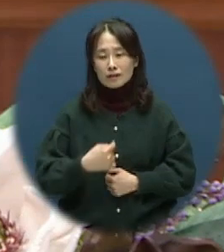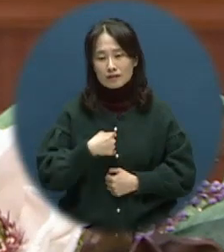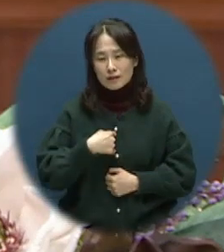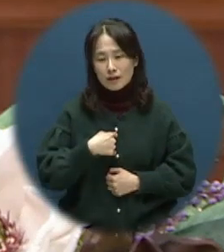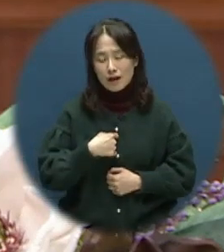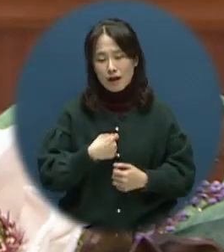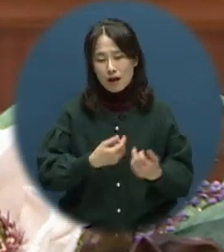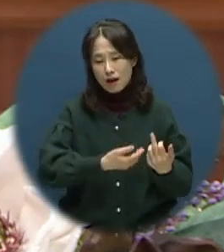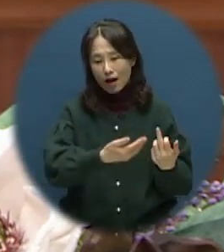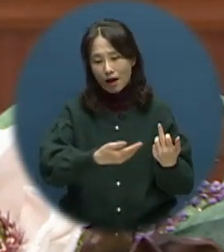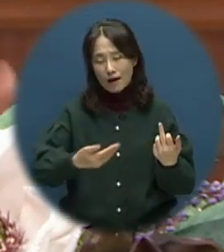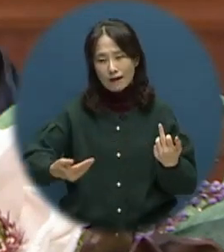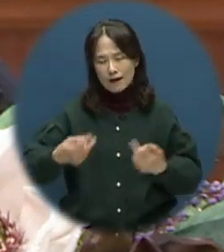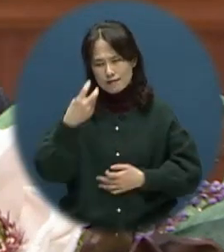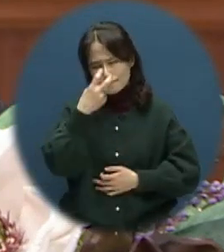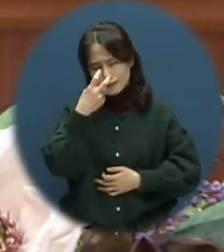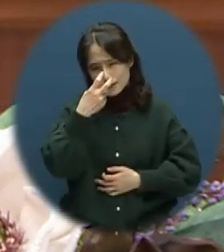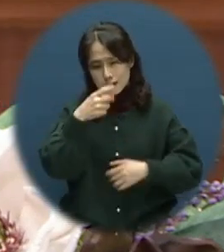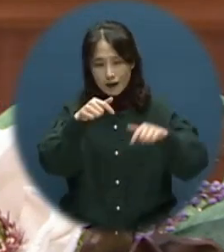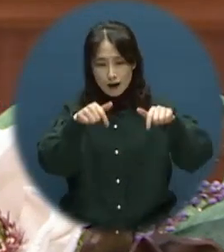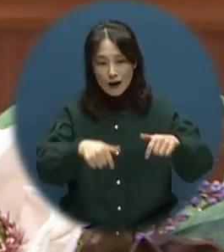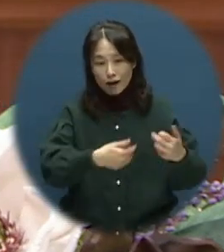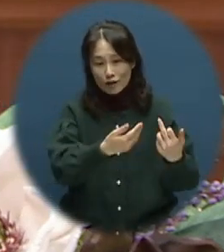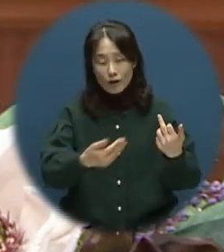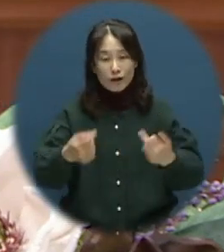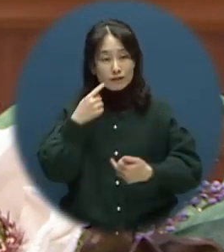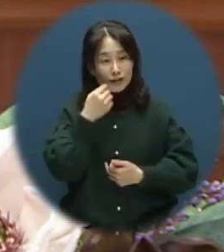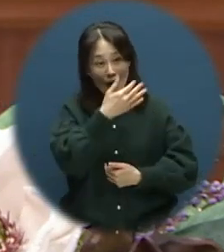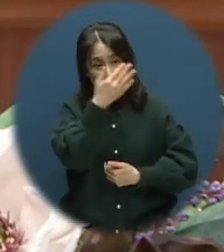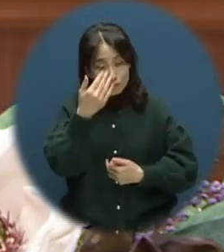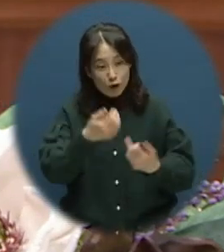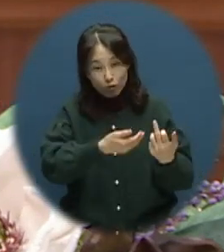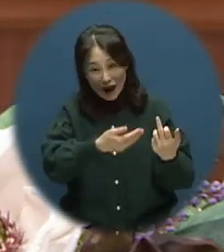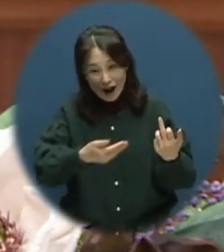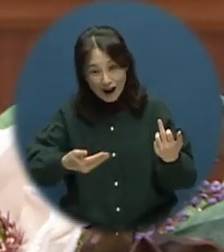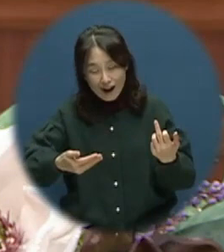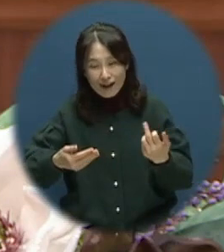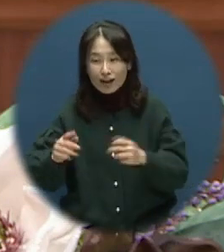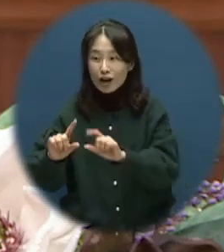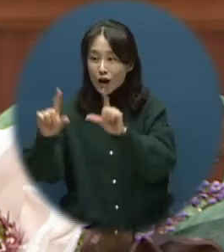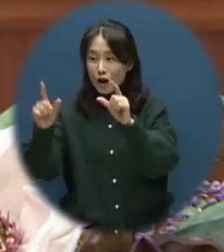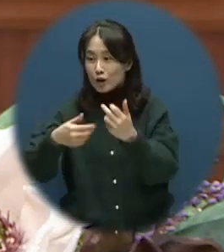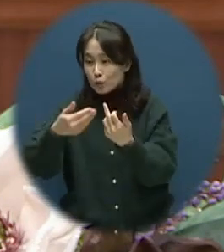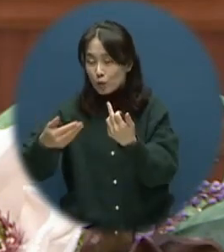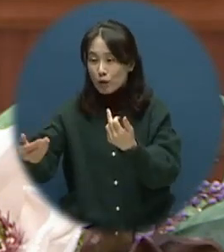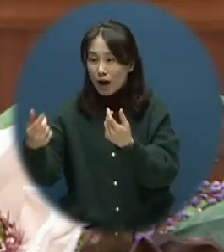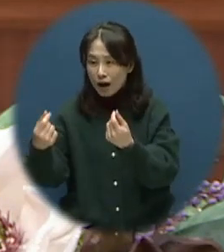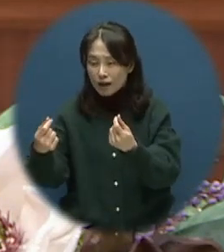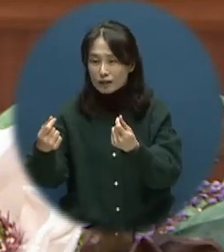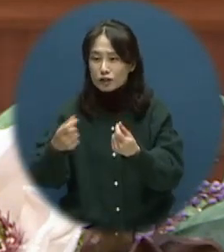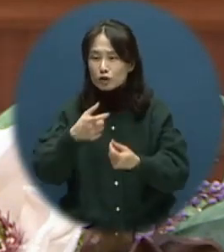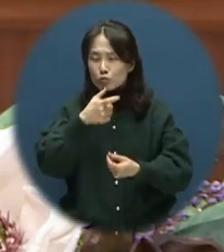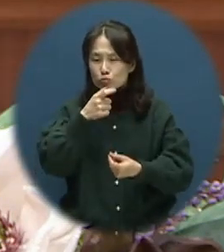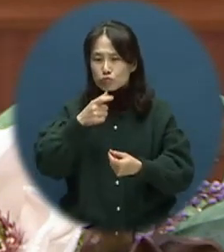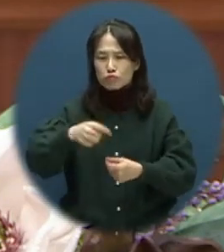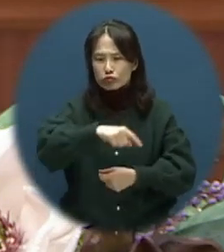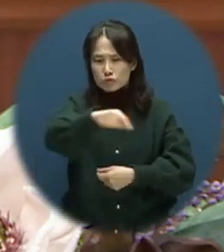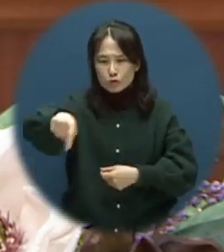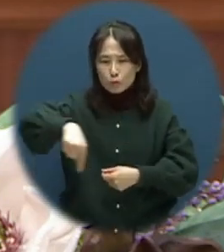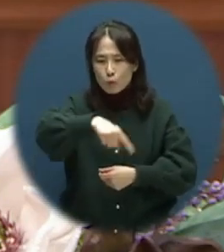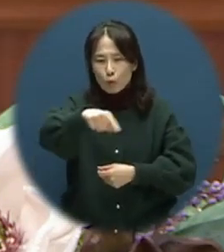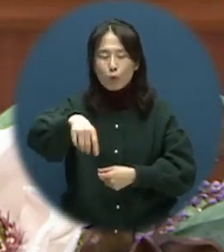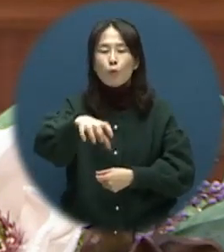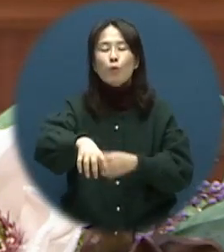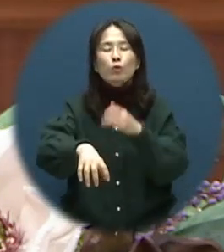강을 이렇게 지키다가 서강이 그 아름다운 강에 동강처럼 물이 돌아가는 지형이 있을까? 왜냐면 강마다 이렇게 물돌이동이라고 해서